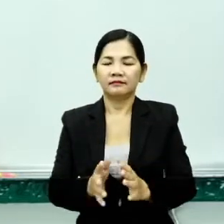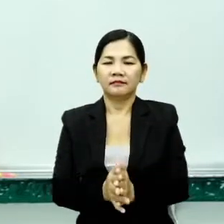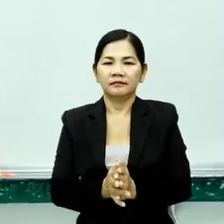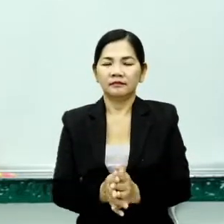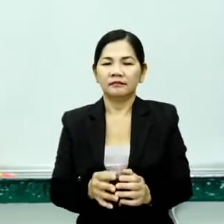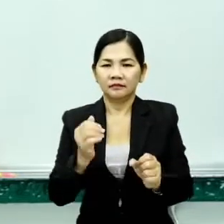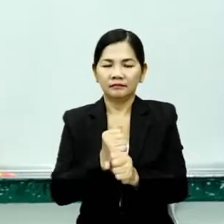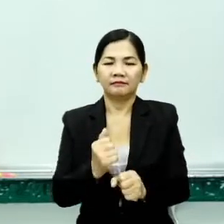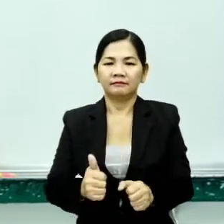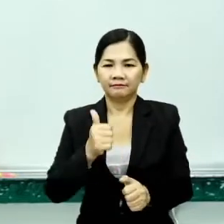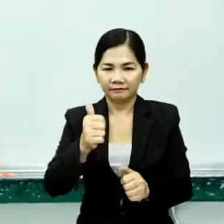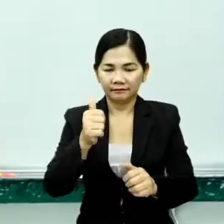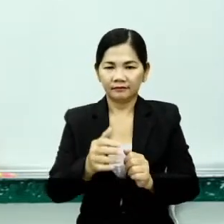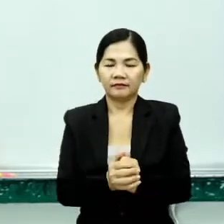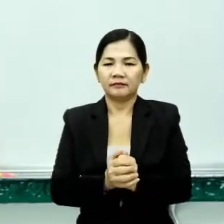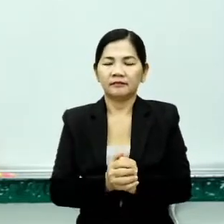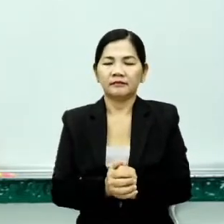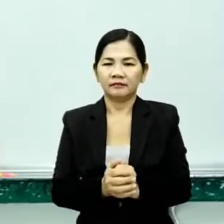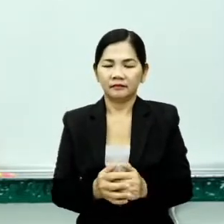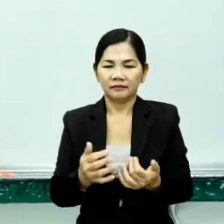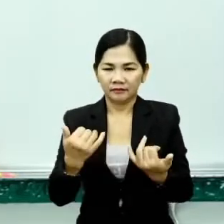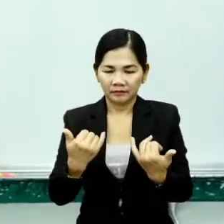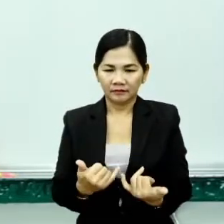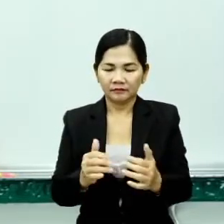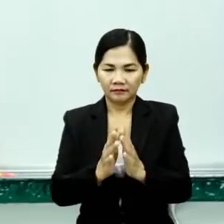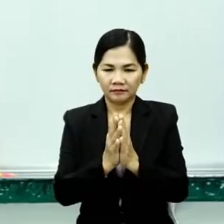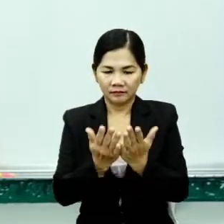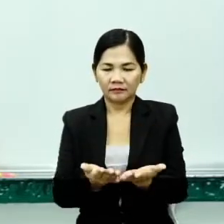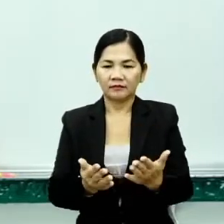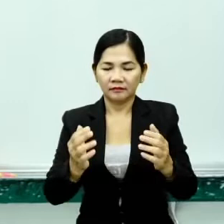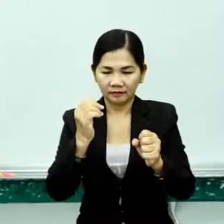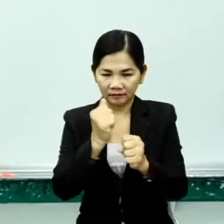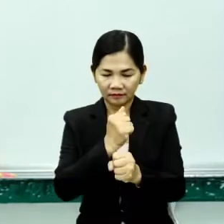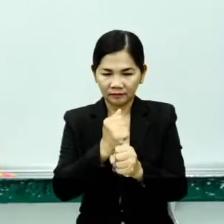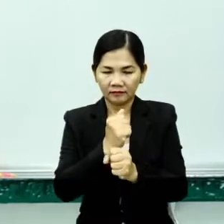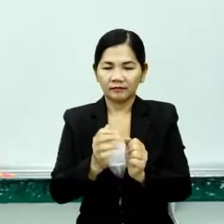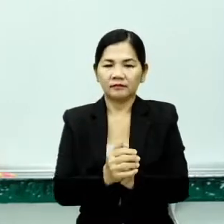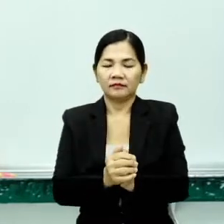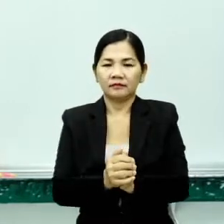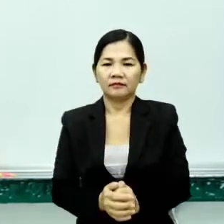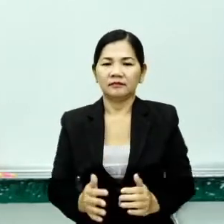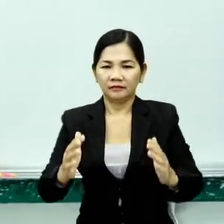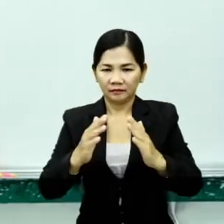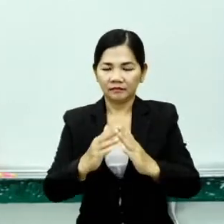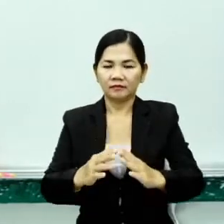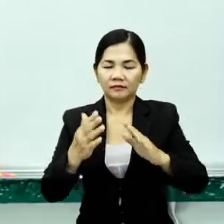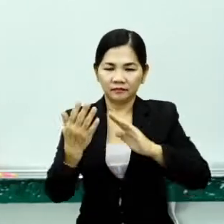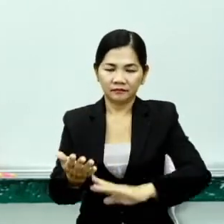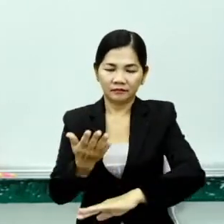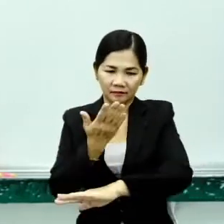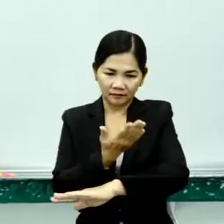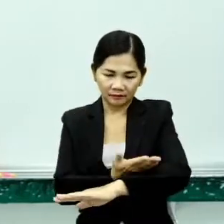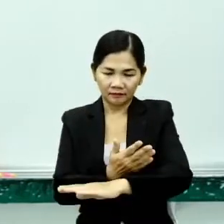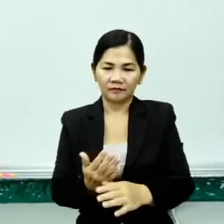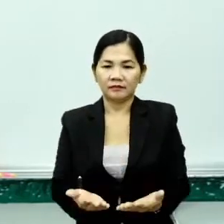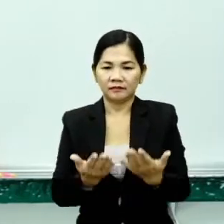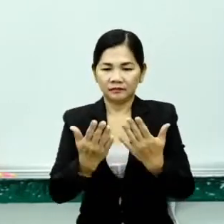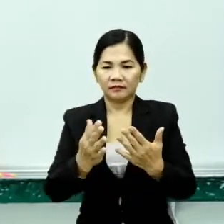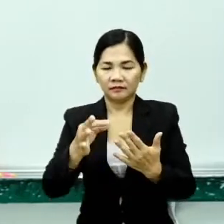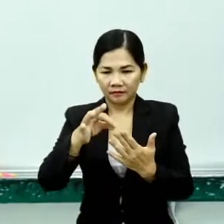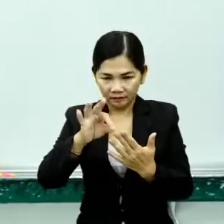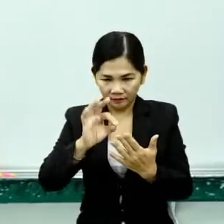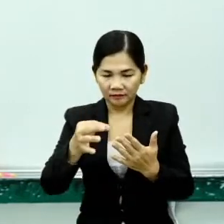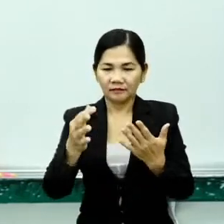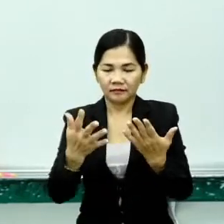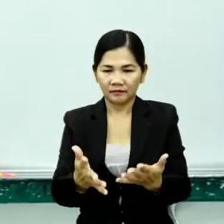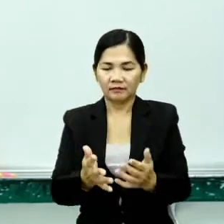á chà, là ổn nà con chà, bần chấn chà, con ba xếp hơi cạch cáp té rồi bỏ con chà, đã nè lửa tóc chà, đam bấy chà, trím tim tốt cho mùi